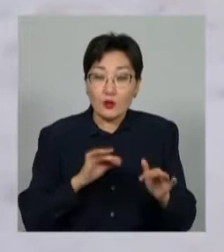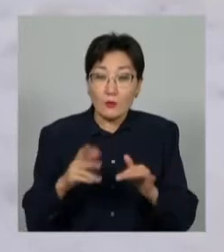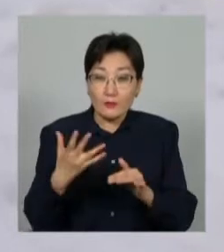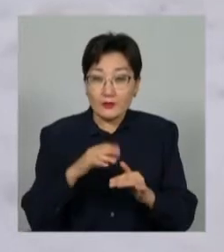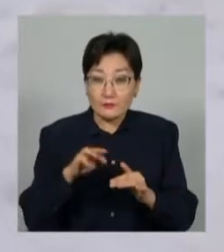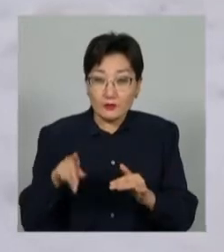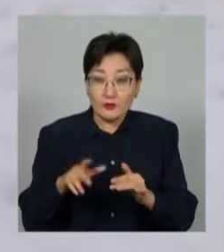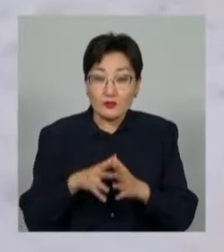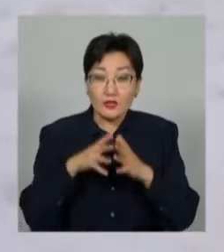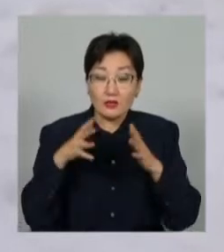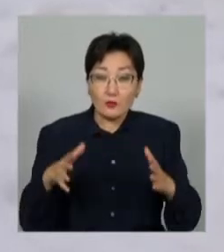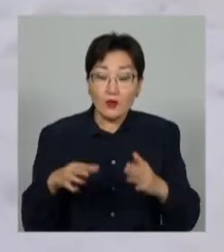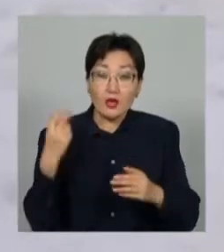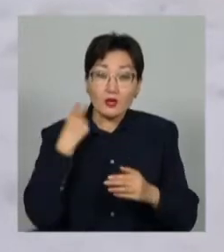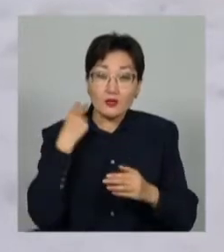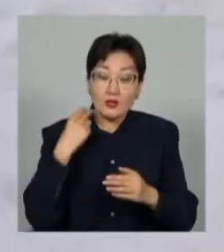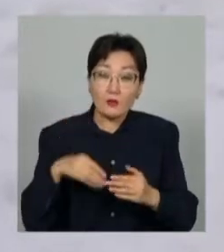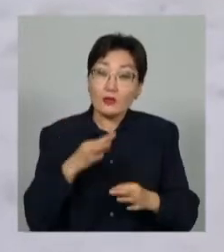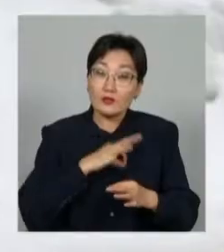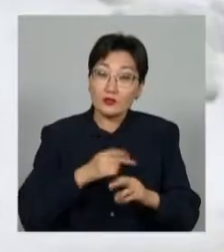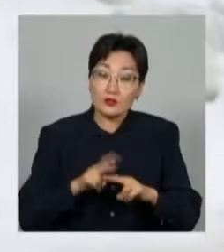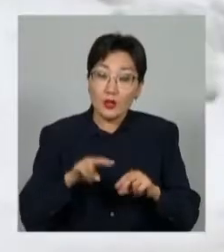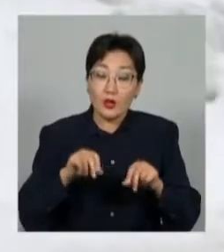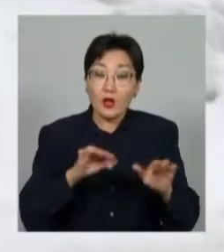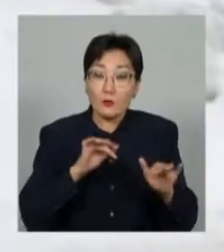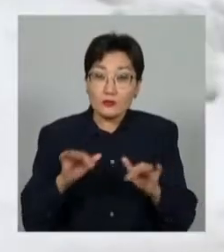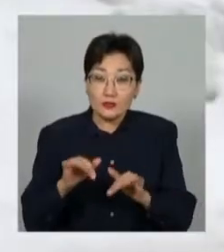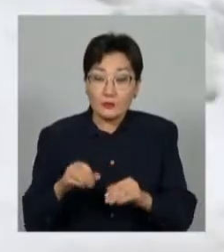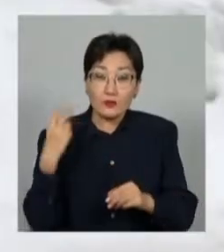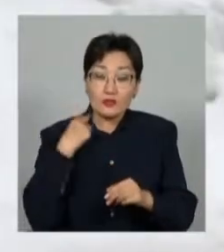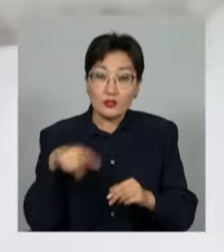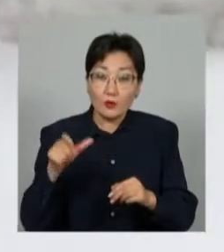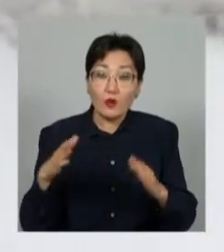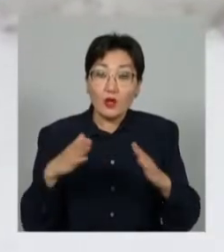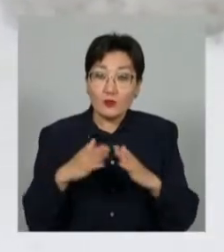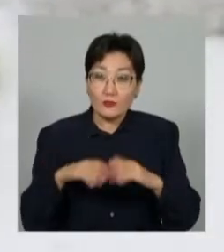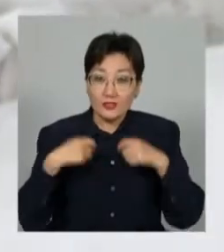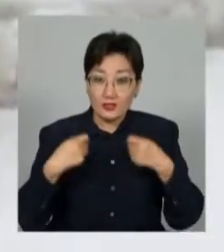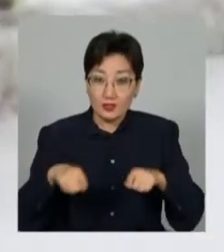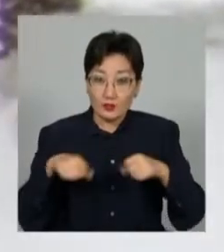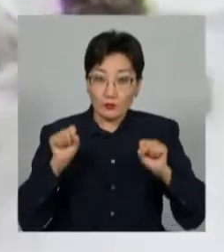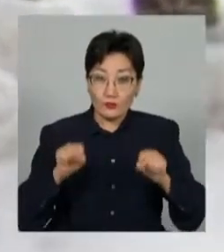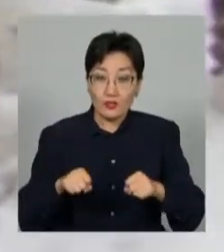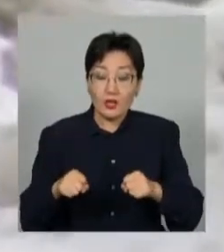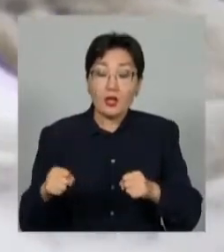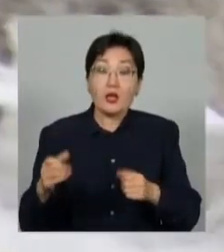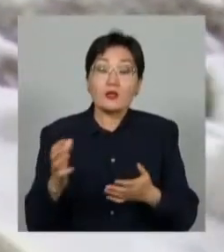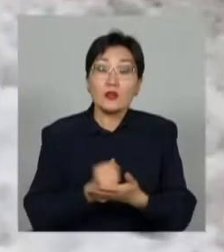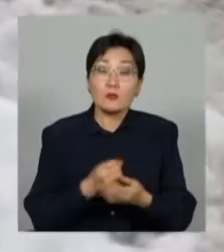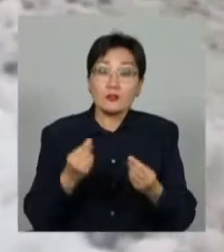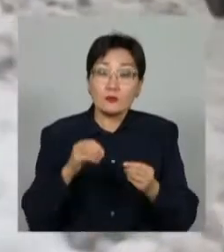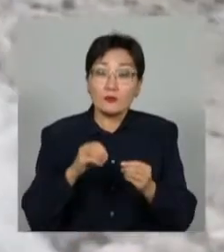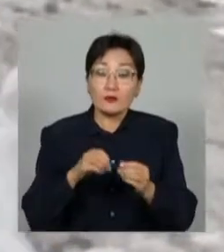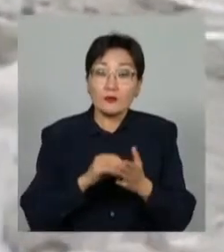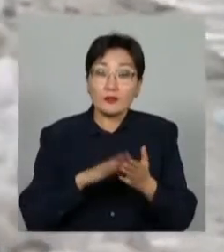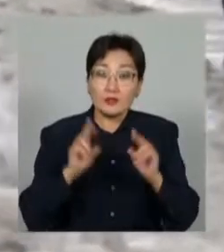миллион теңгеден асатын берешек бойынша қолданылады. Бұл рәсім барысында борышкердің мүлігі сатылуға жатады. Түскен қаражат белгіленген